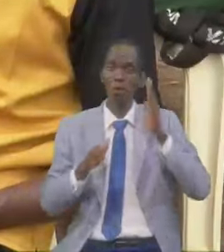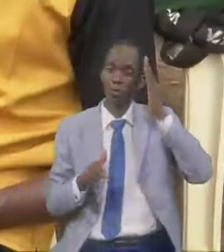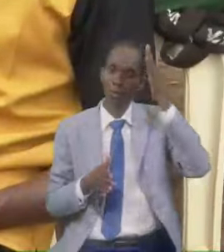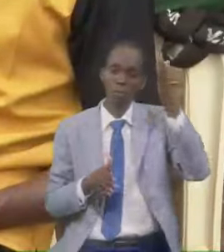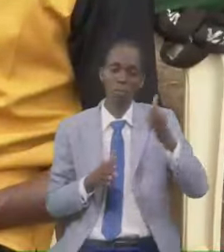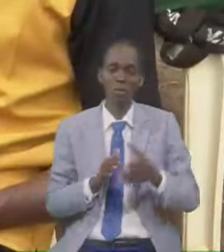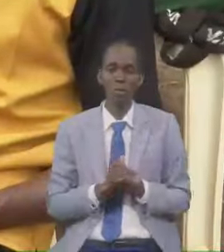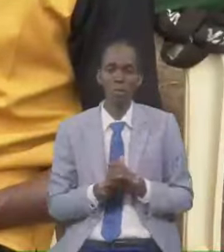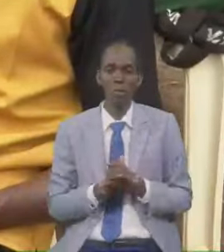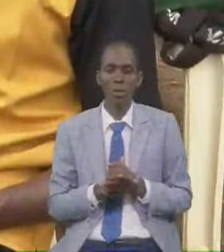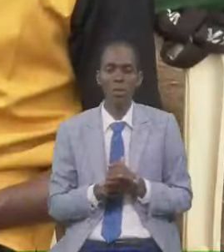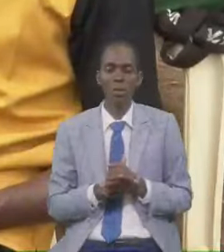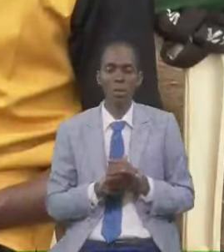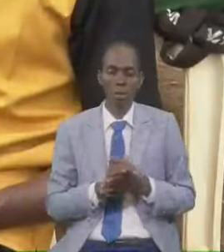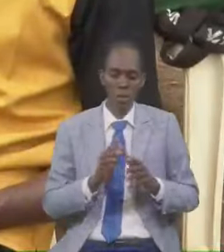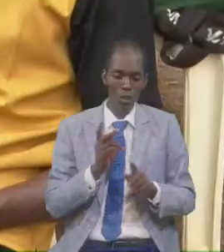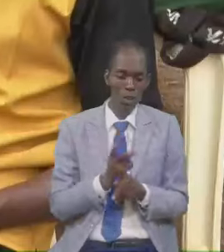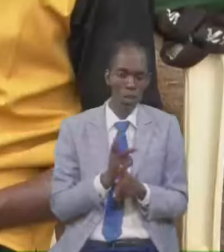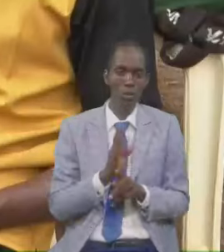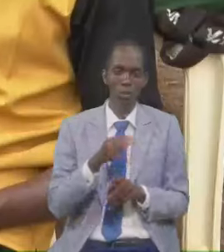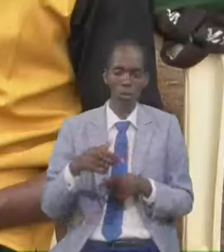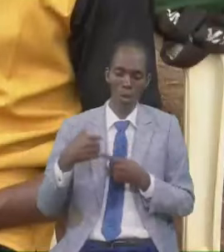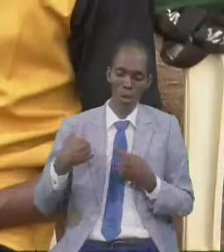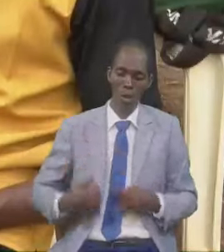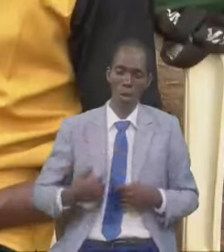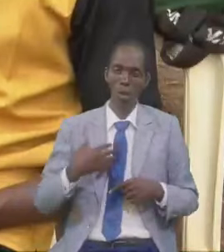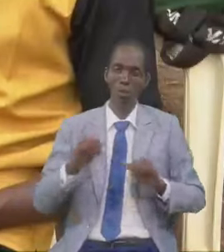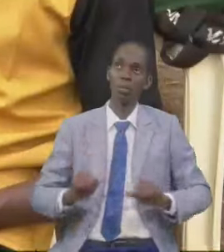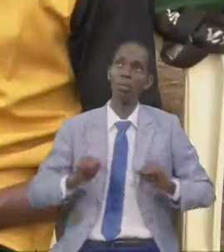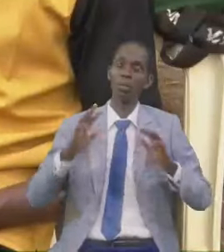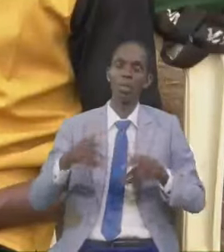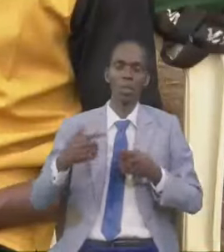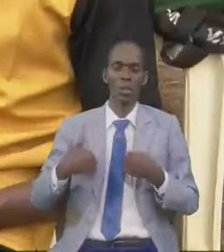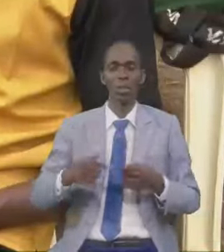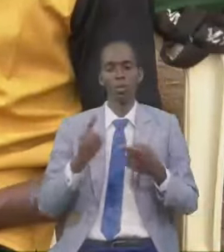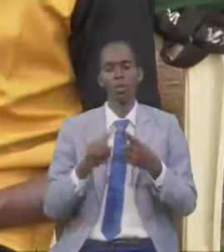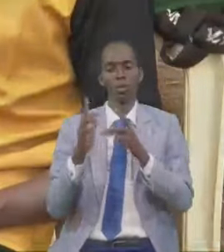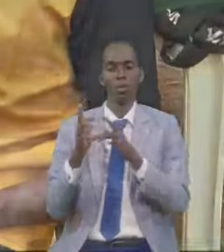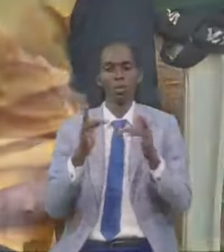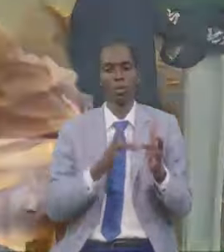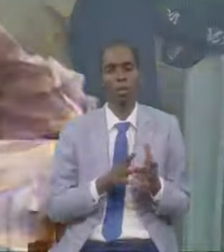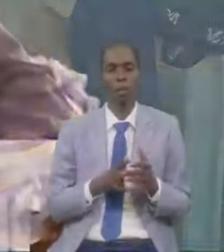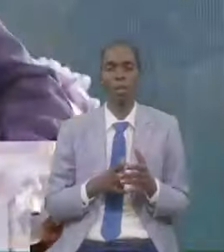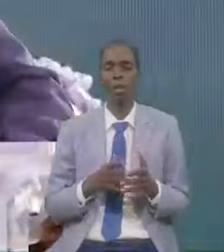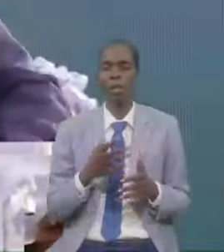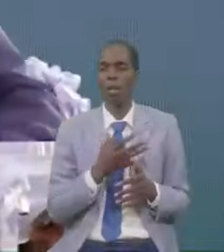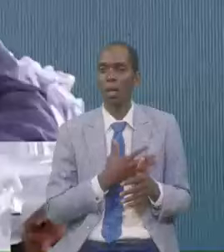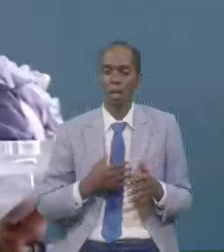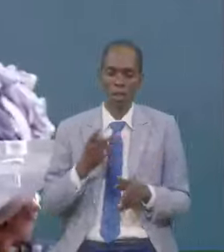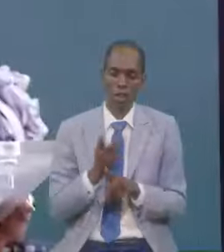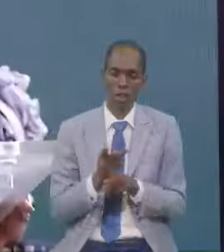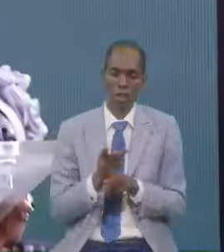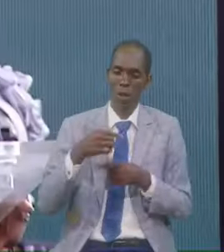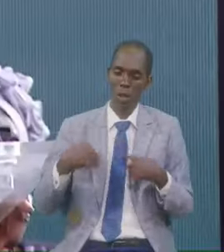your heart and your hand to Jesus. మీ హృదయాన్ని చేతిని యేసుకి ఇవ్వండి. And keep your hand with him. మీరు